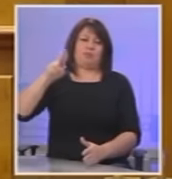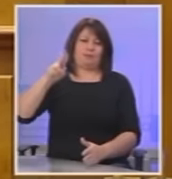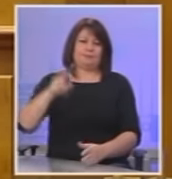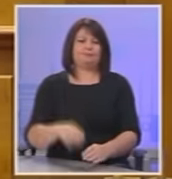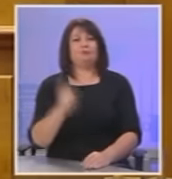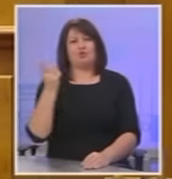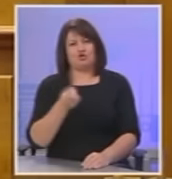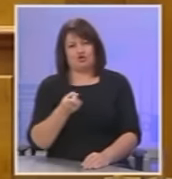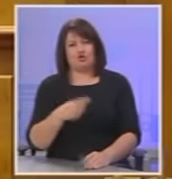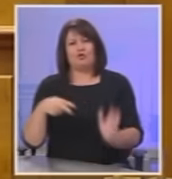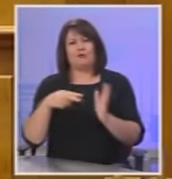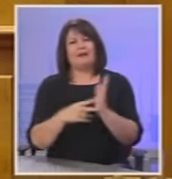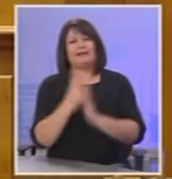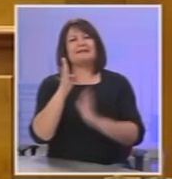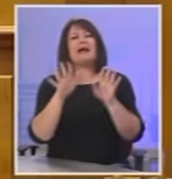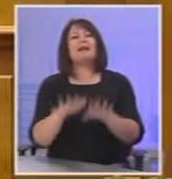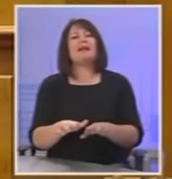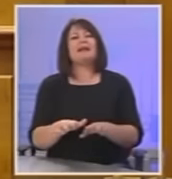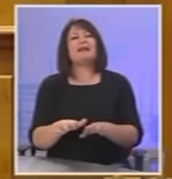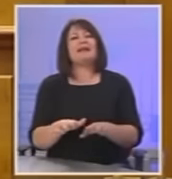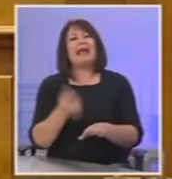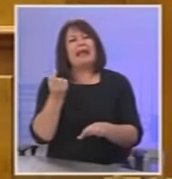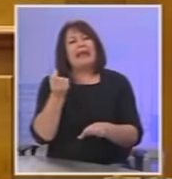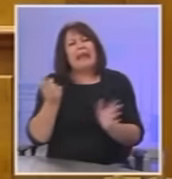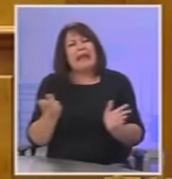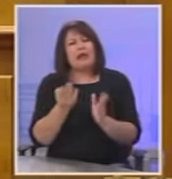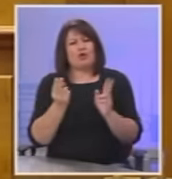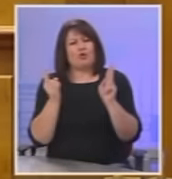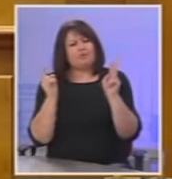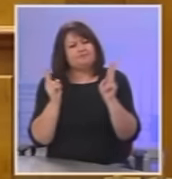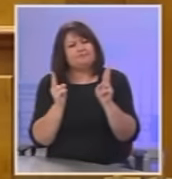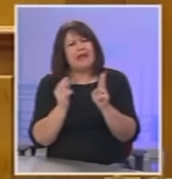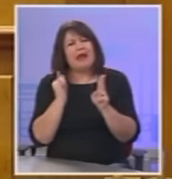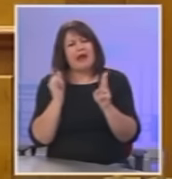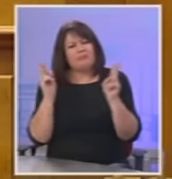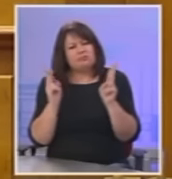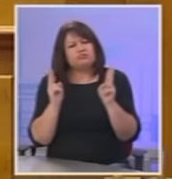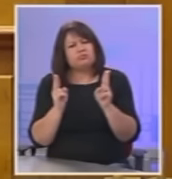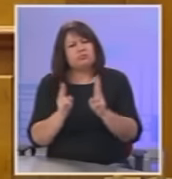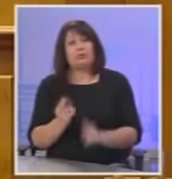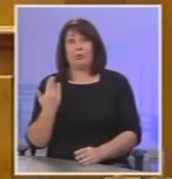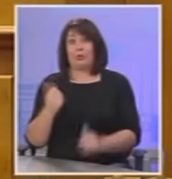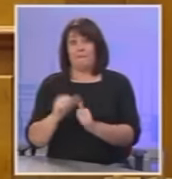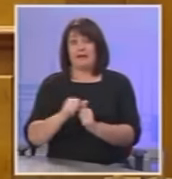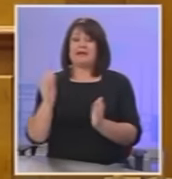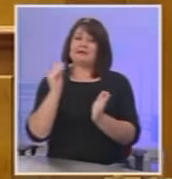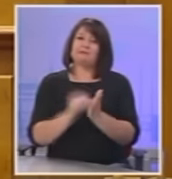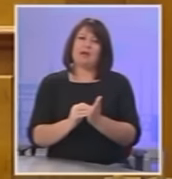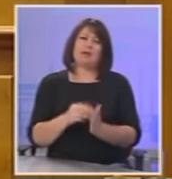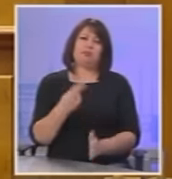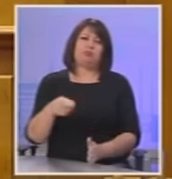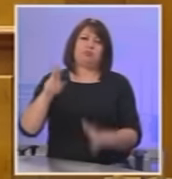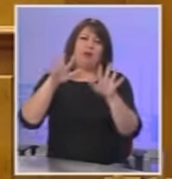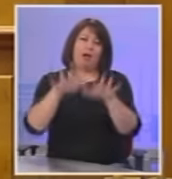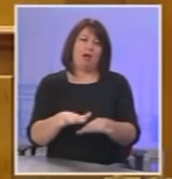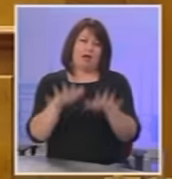Και ενώ το 2014 η ανεργία είχε αρχίσει έστω και σταδιακά αργά να μειώνεται, τους τελευταίους μήνες είναι και πάλι σε νέα